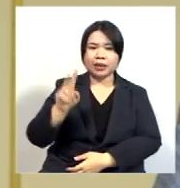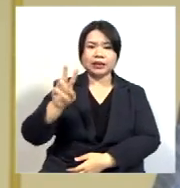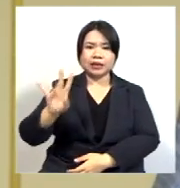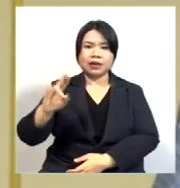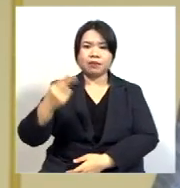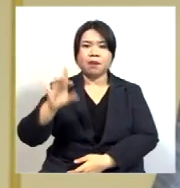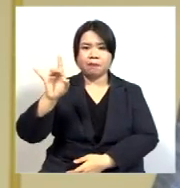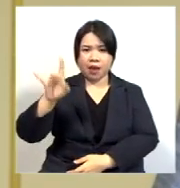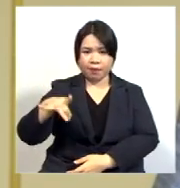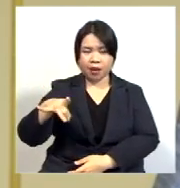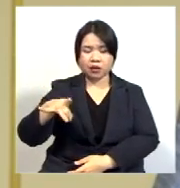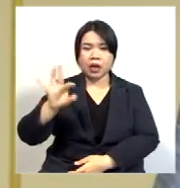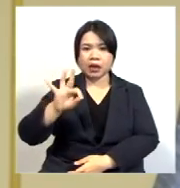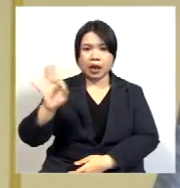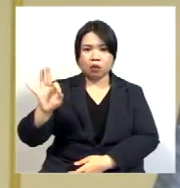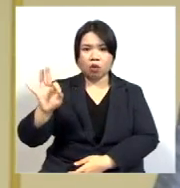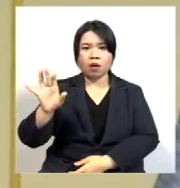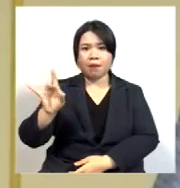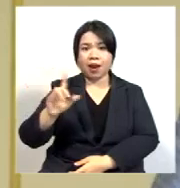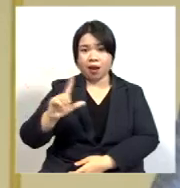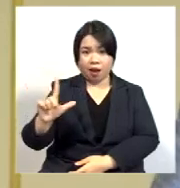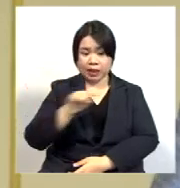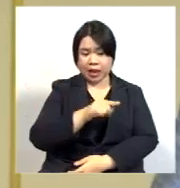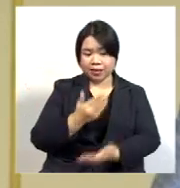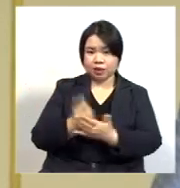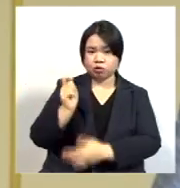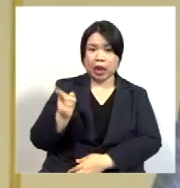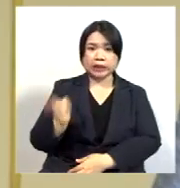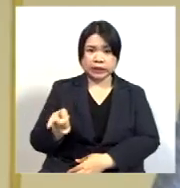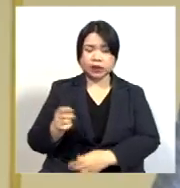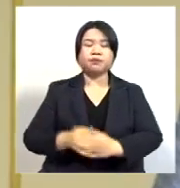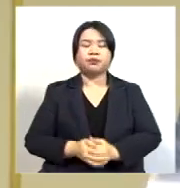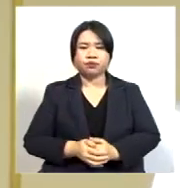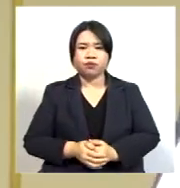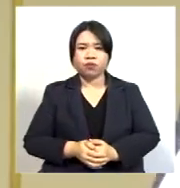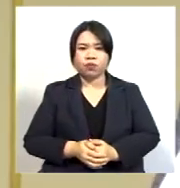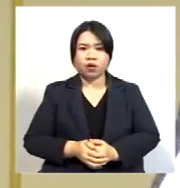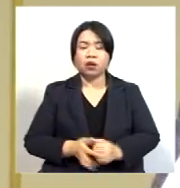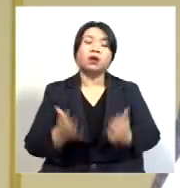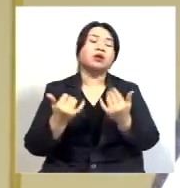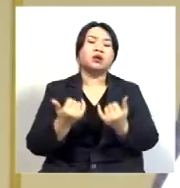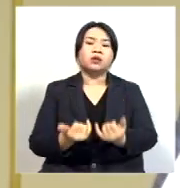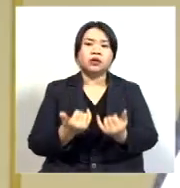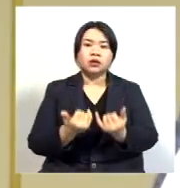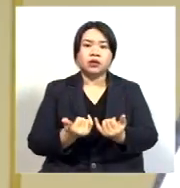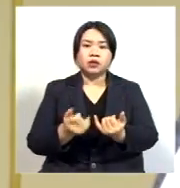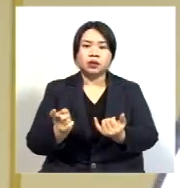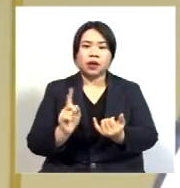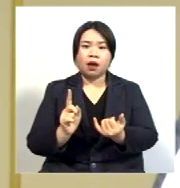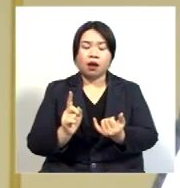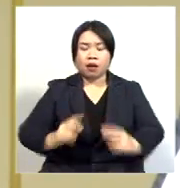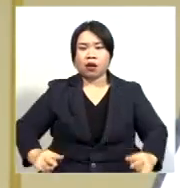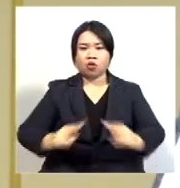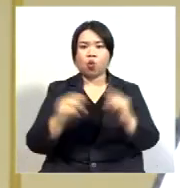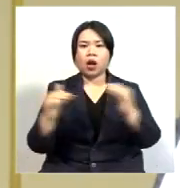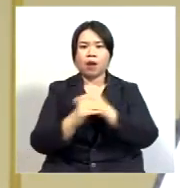ล้านบาทนะครับสิ่งที่ทางกระทรวงคมนาค